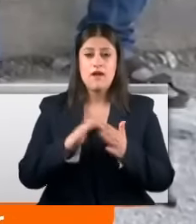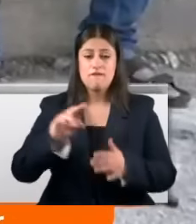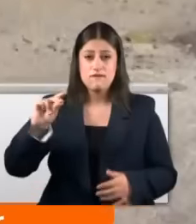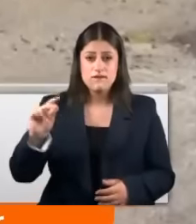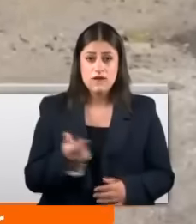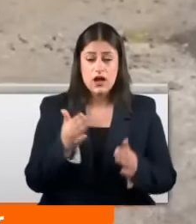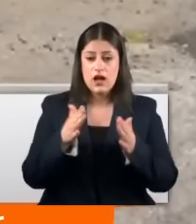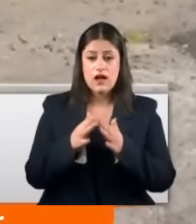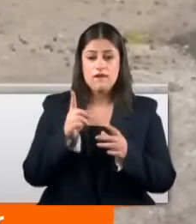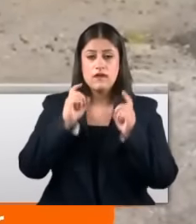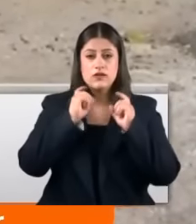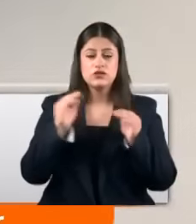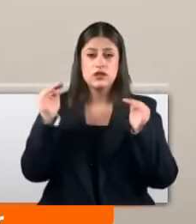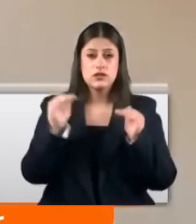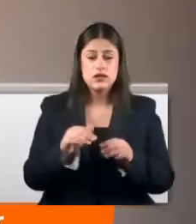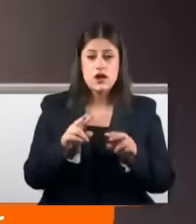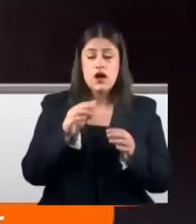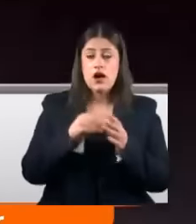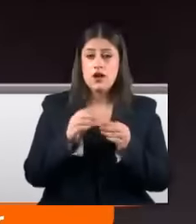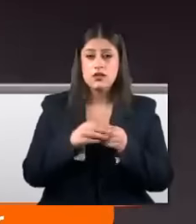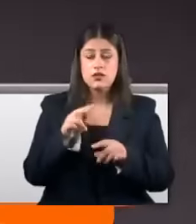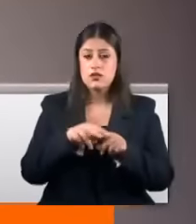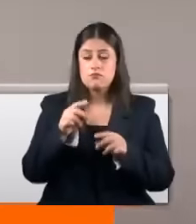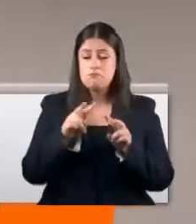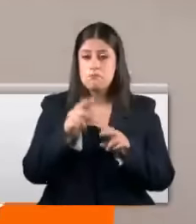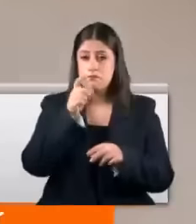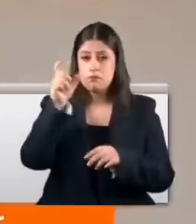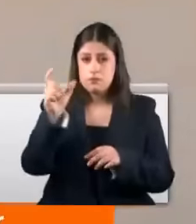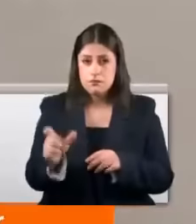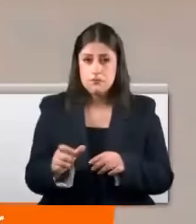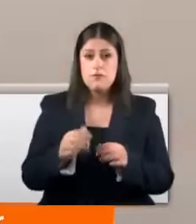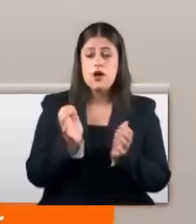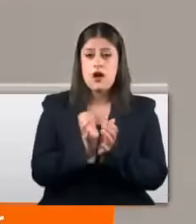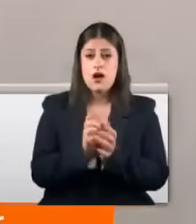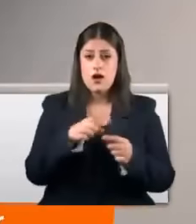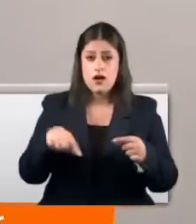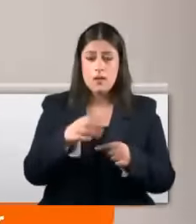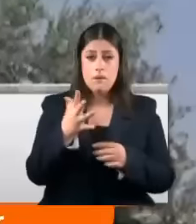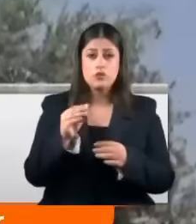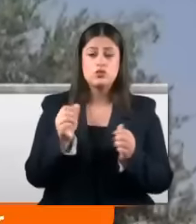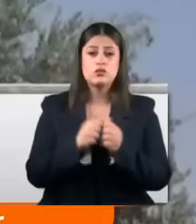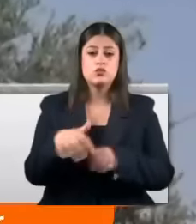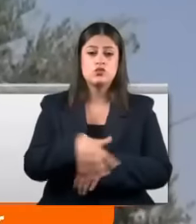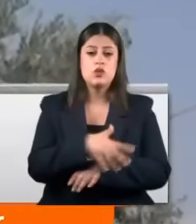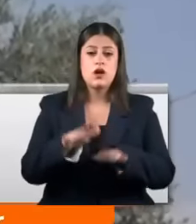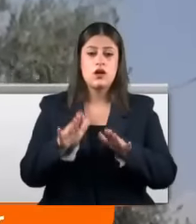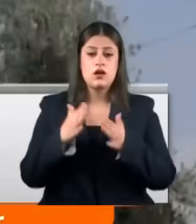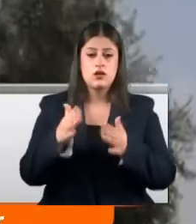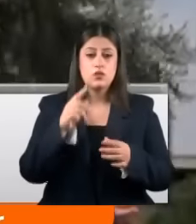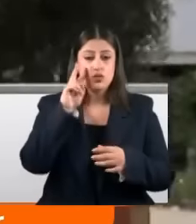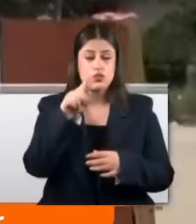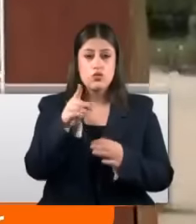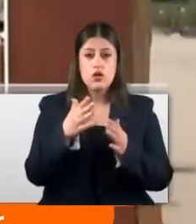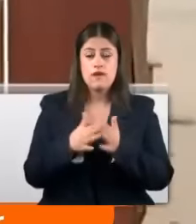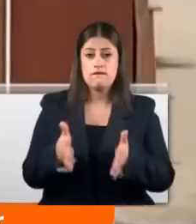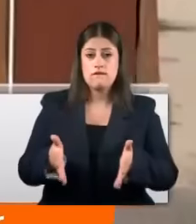eve icra geldi. Adanalı Mehmet Binen ve ailesi 5 çocukla birlikte sokakta kaldı. Görmüş olduğunuz 3 katlı